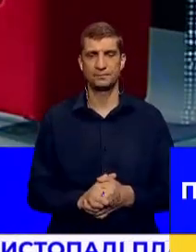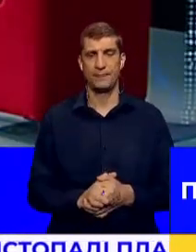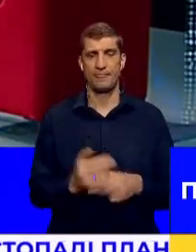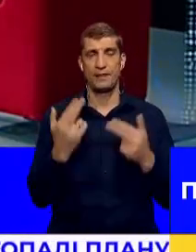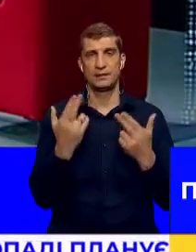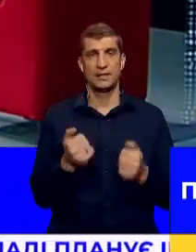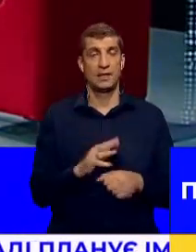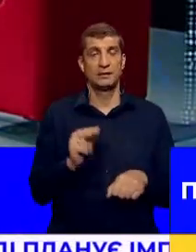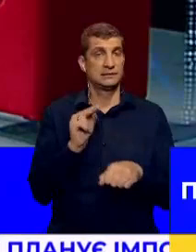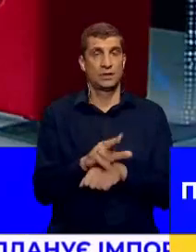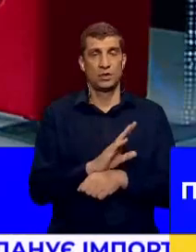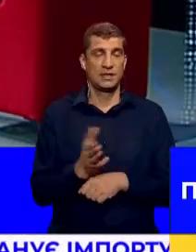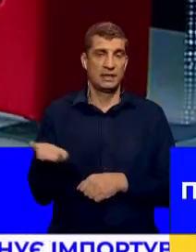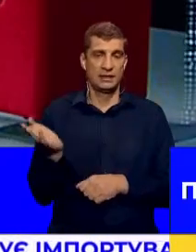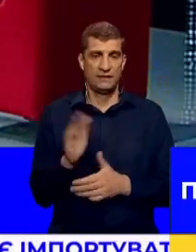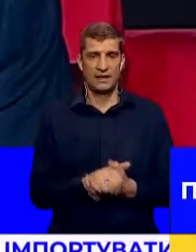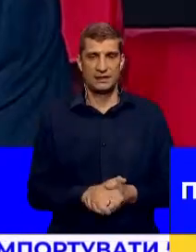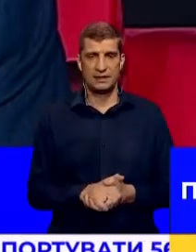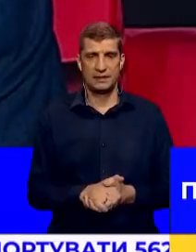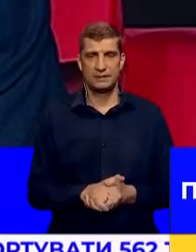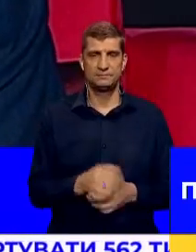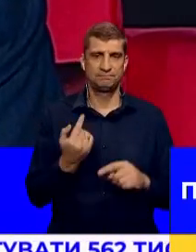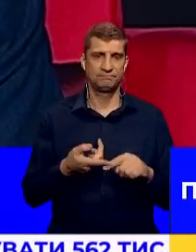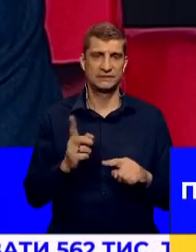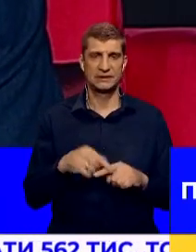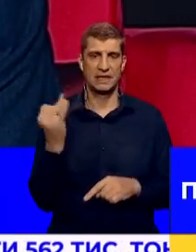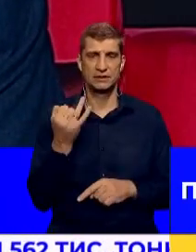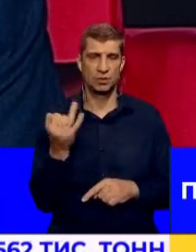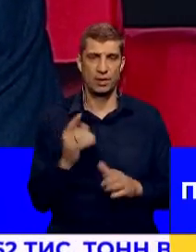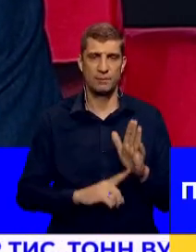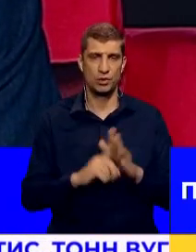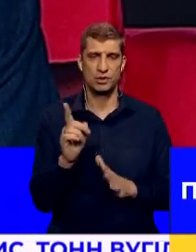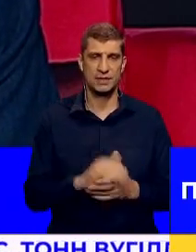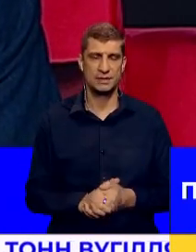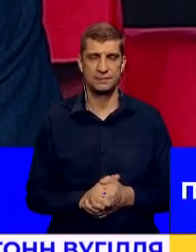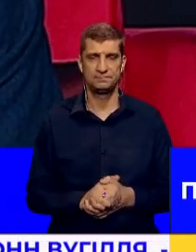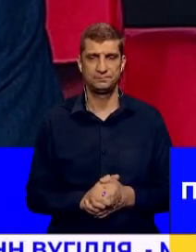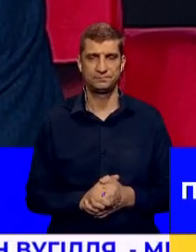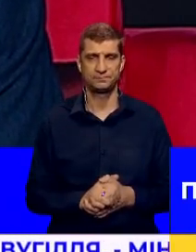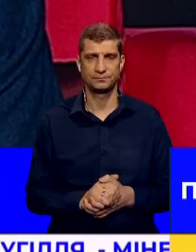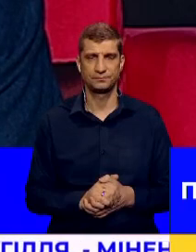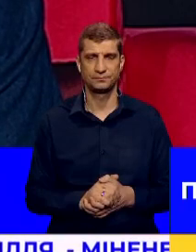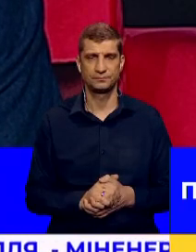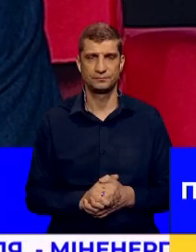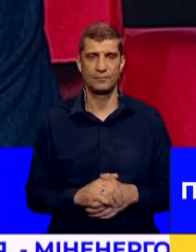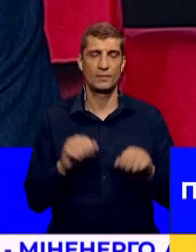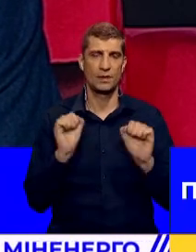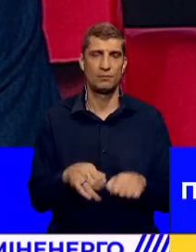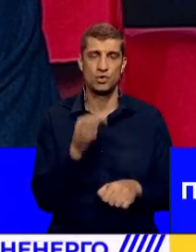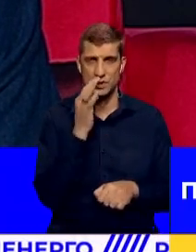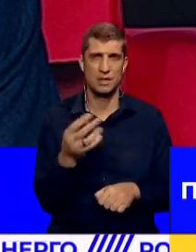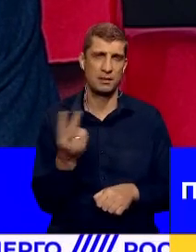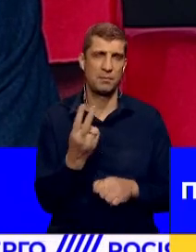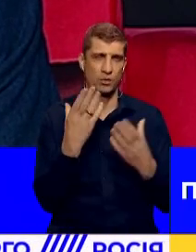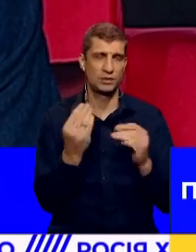не додати. Давайте, ця історія почалася, ну, можна сказати, пару